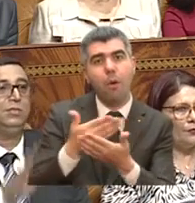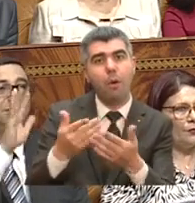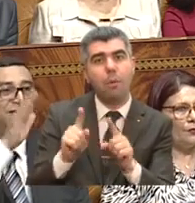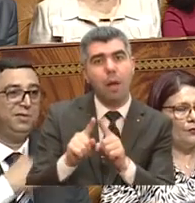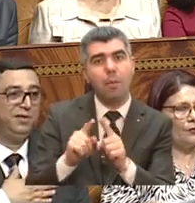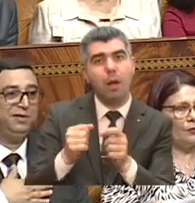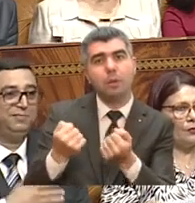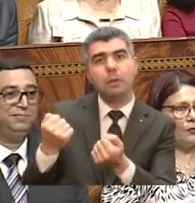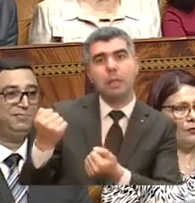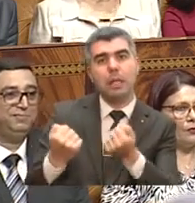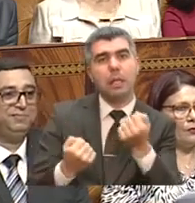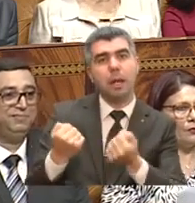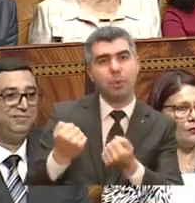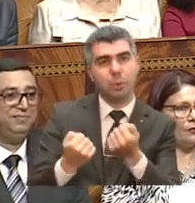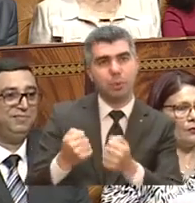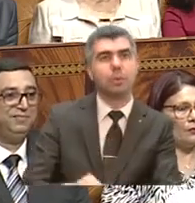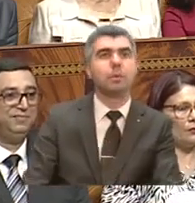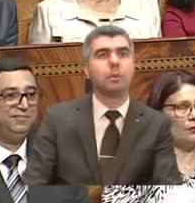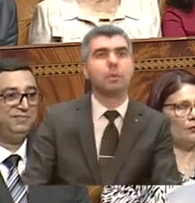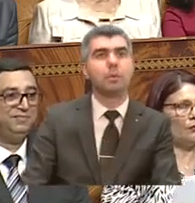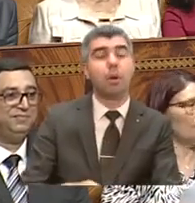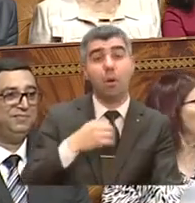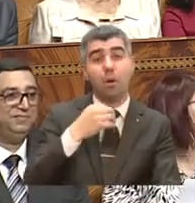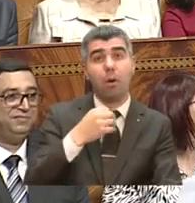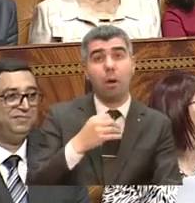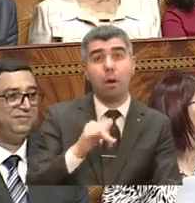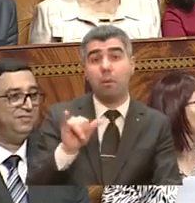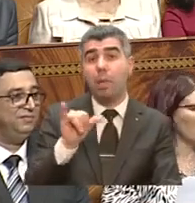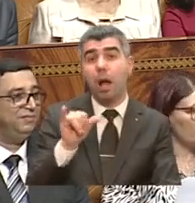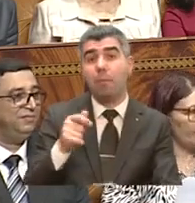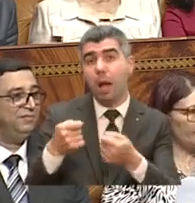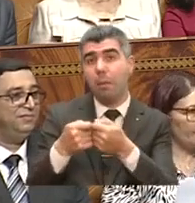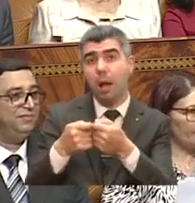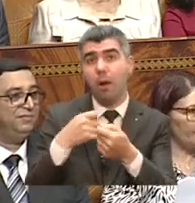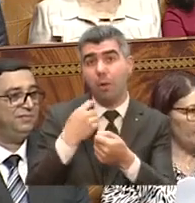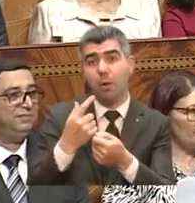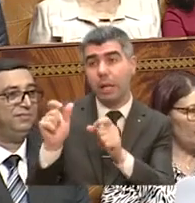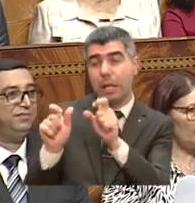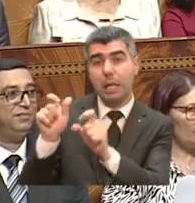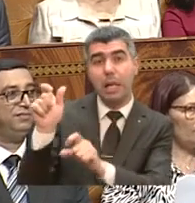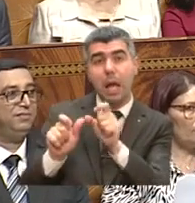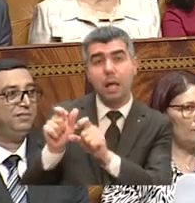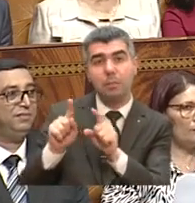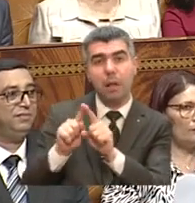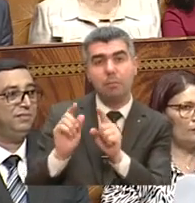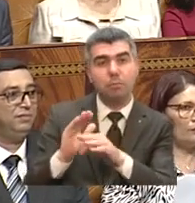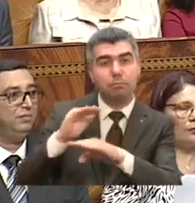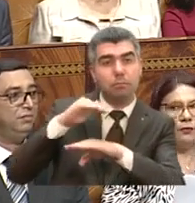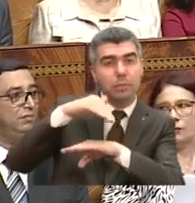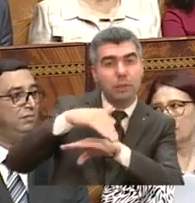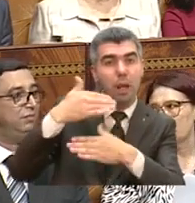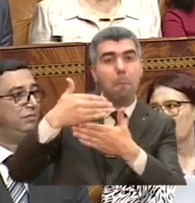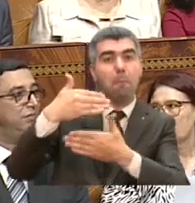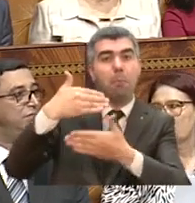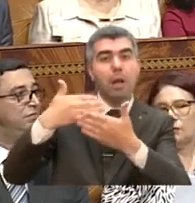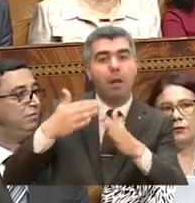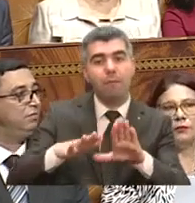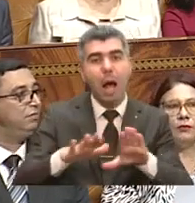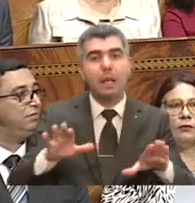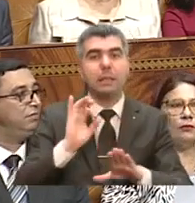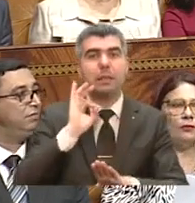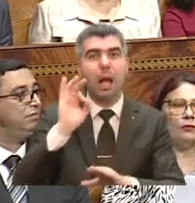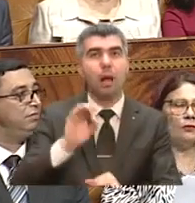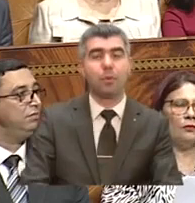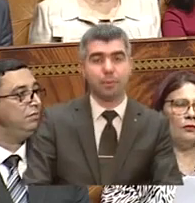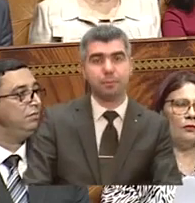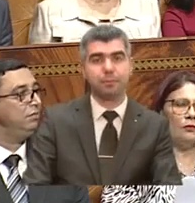السهريجية. واش هاد الناس السيد الوزير ما محقمش يشربوا من هذا السد هذا؟ هذا السد اللي تنجز فوق الأراضي ديالهم السيد الوزير. في حين